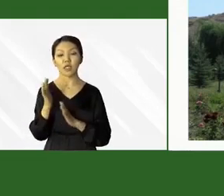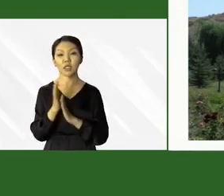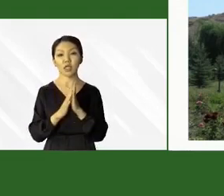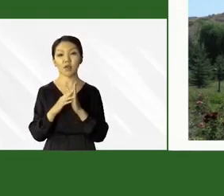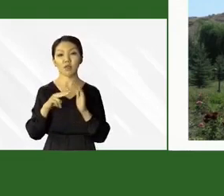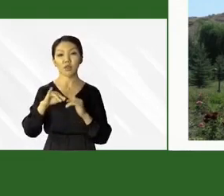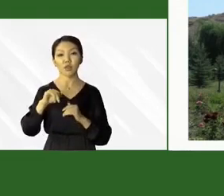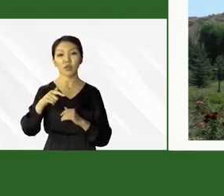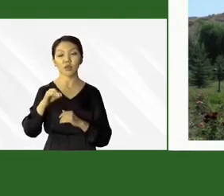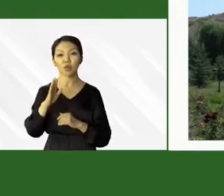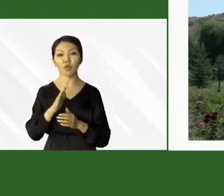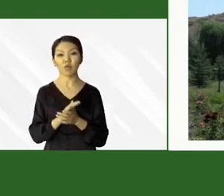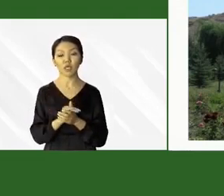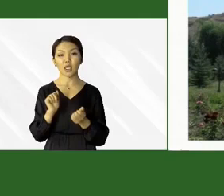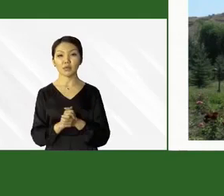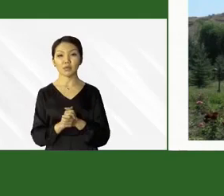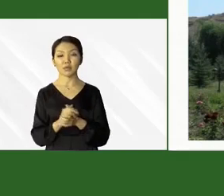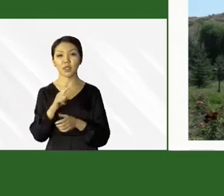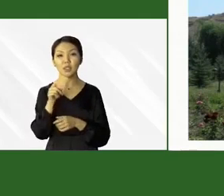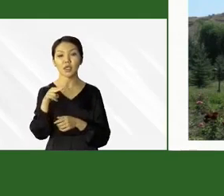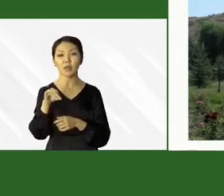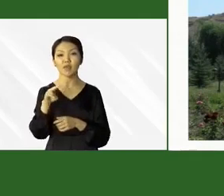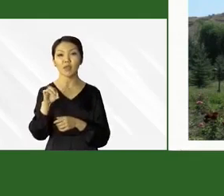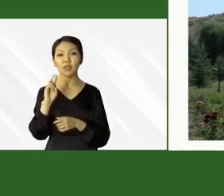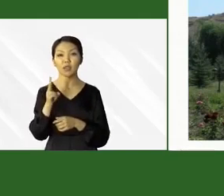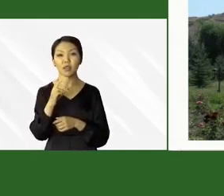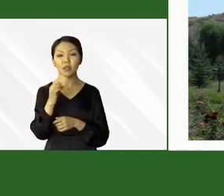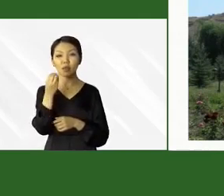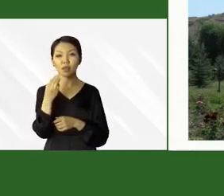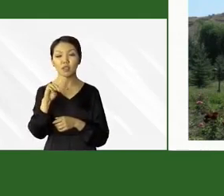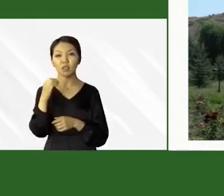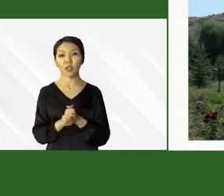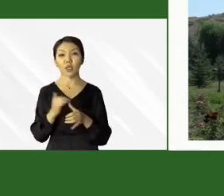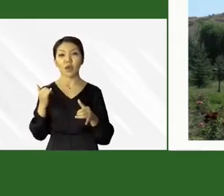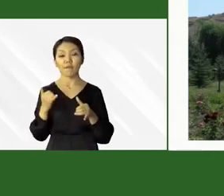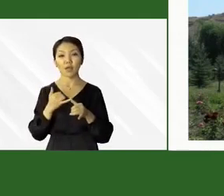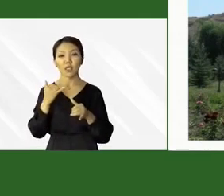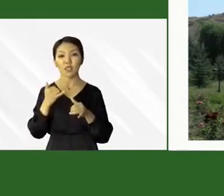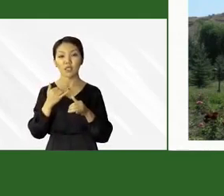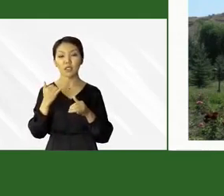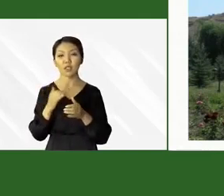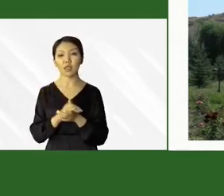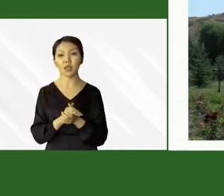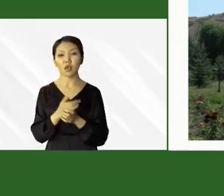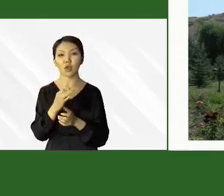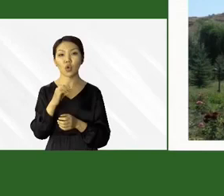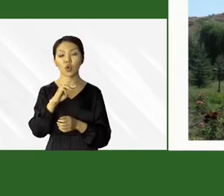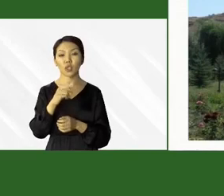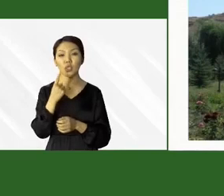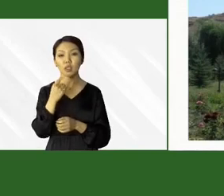и каменисто-щебнистых склонов. Заповедник Бешташ лежит на высоте от 1100